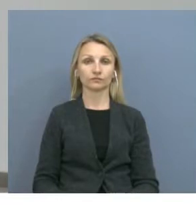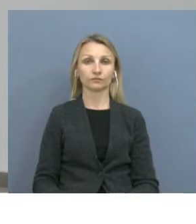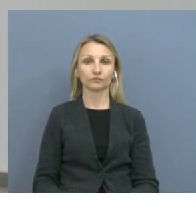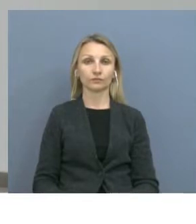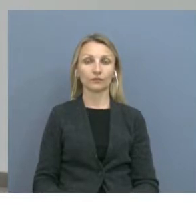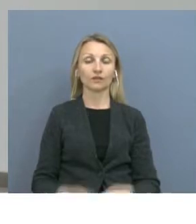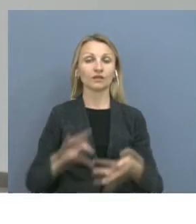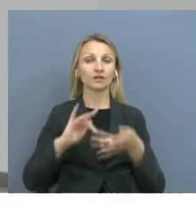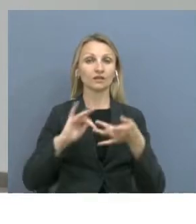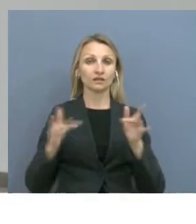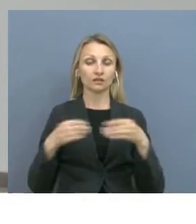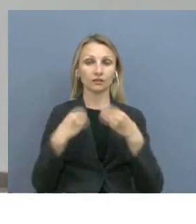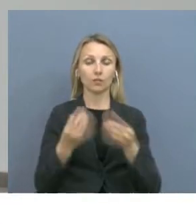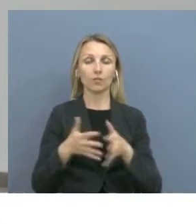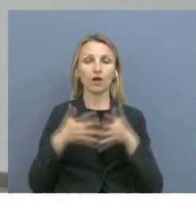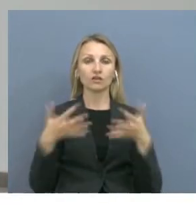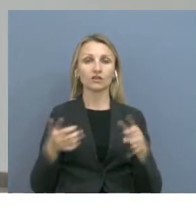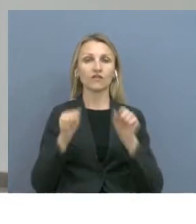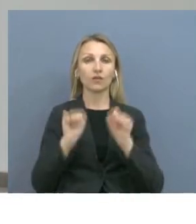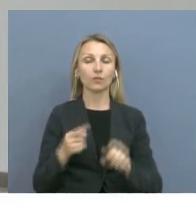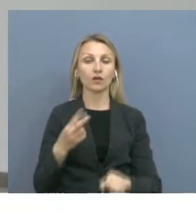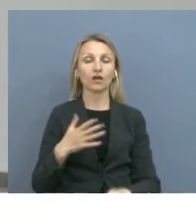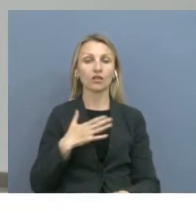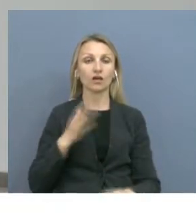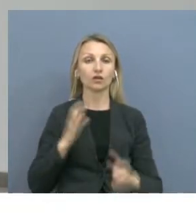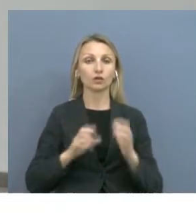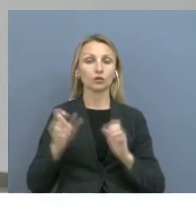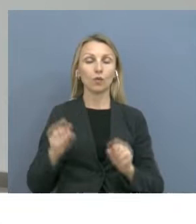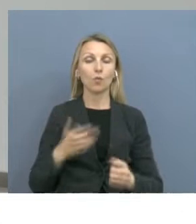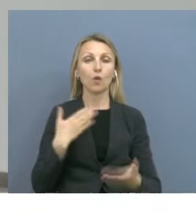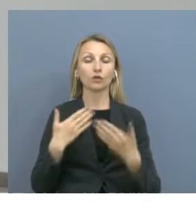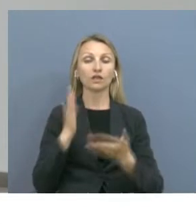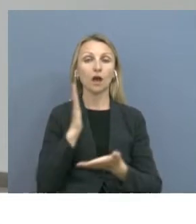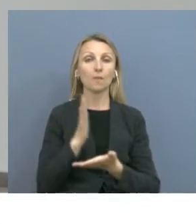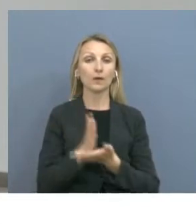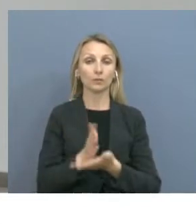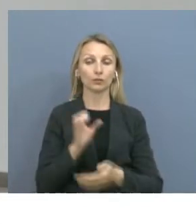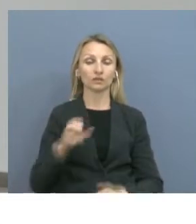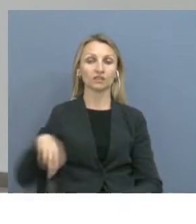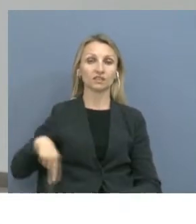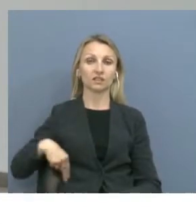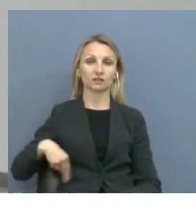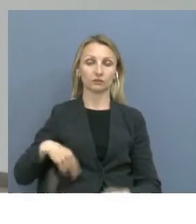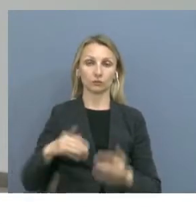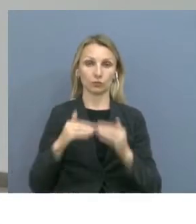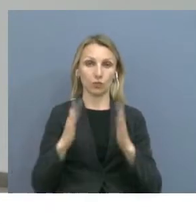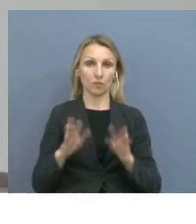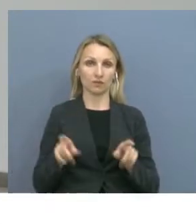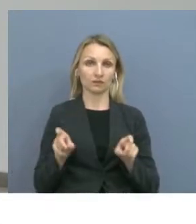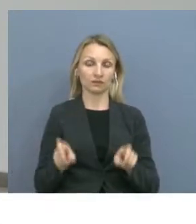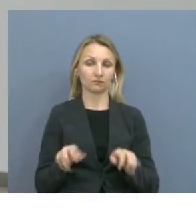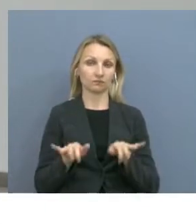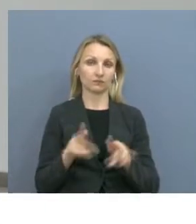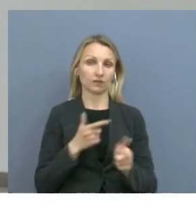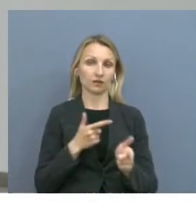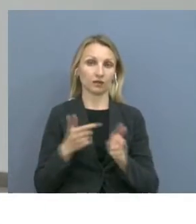Портал предоставляет широкие возможности для наших студентов. Они могут общаться напрямую с работодателями, не выходя из собственного дома.